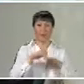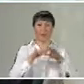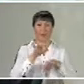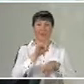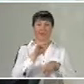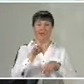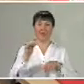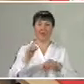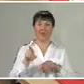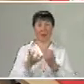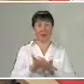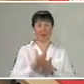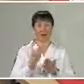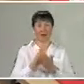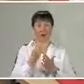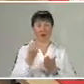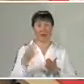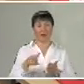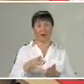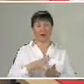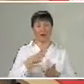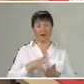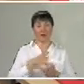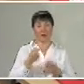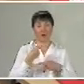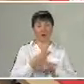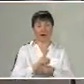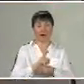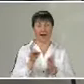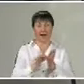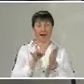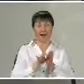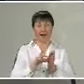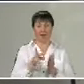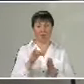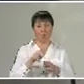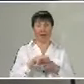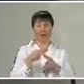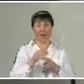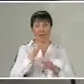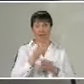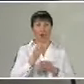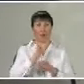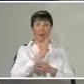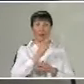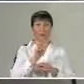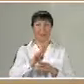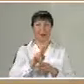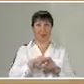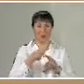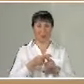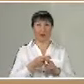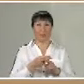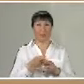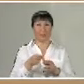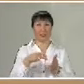уже нашла свою нишу она в прошлом инженер-электрик профессия мягко говоря не женская а потому единственная отдушина и стала